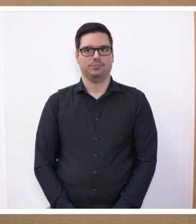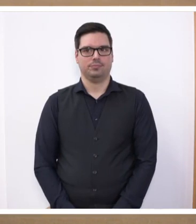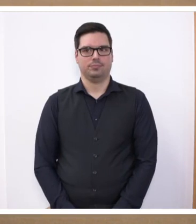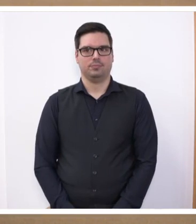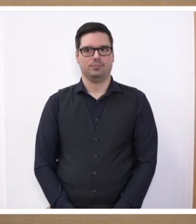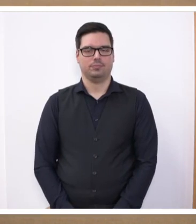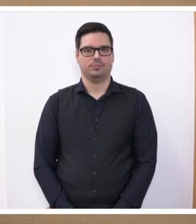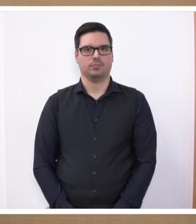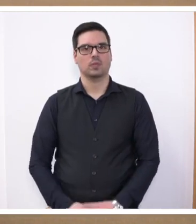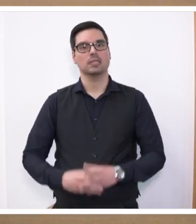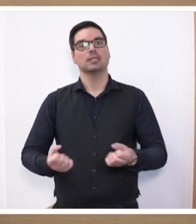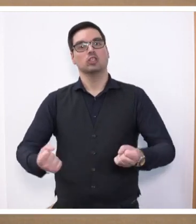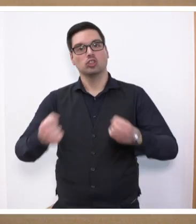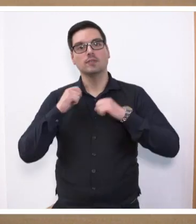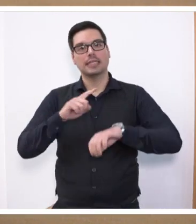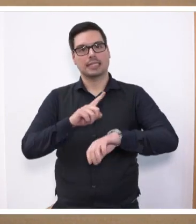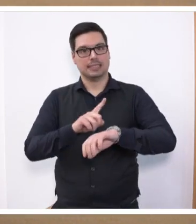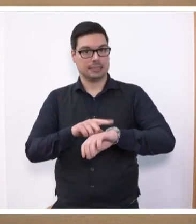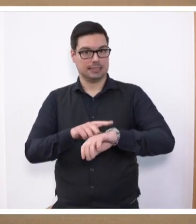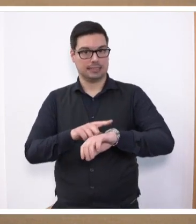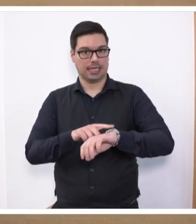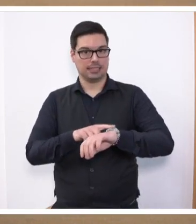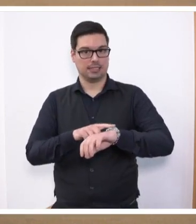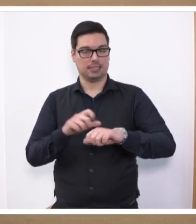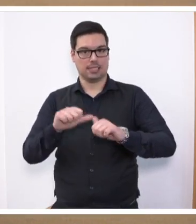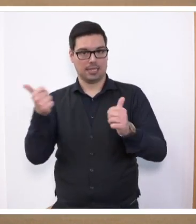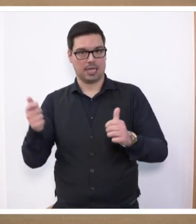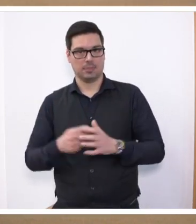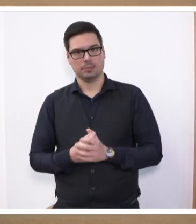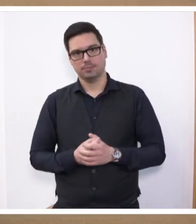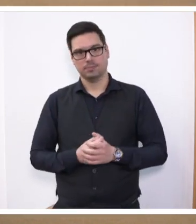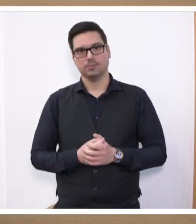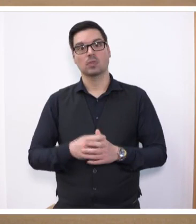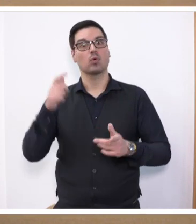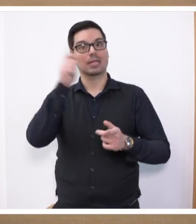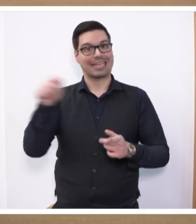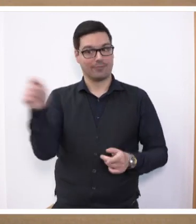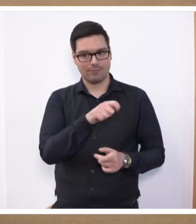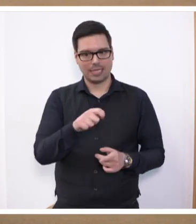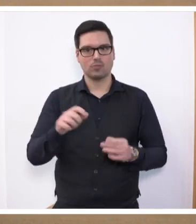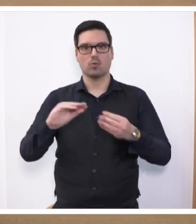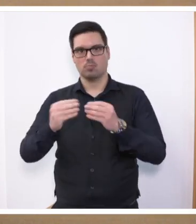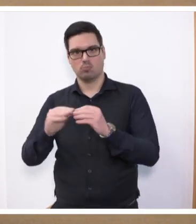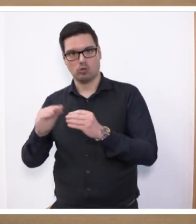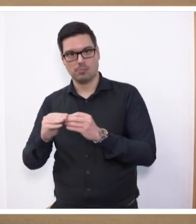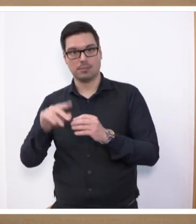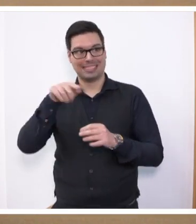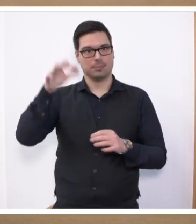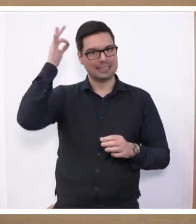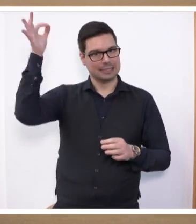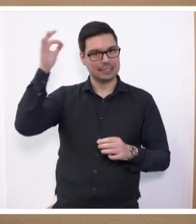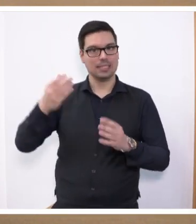Wir leben in schwierigen Zeiten, ich habe es gesagt, und wir sind von den Saarländerinnen und Saarländern auch dazu gewählt worden, um die Probleme in ihrem Sinne zu